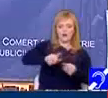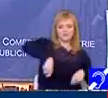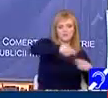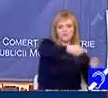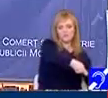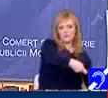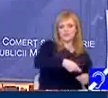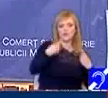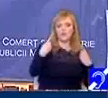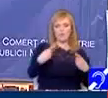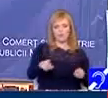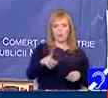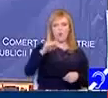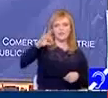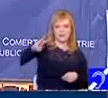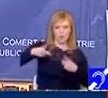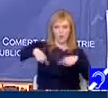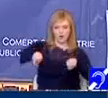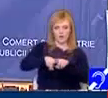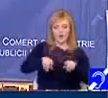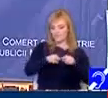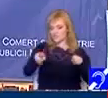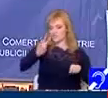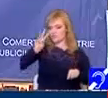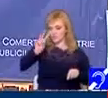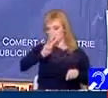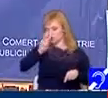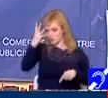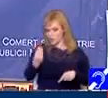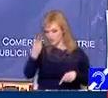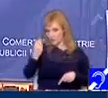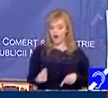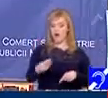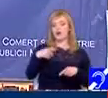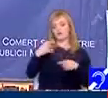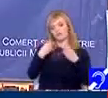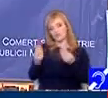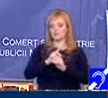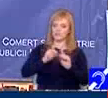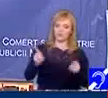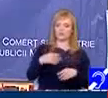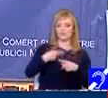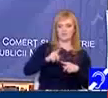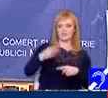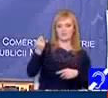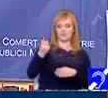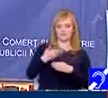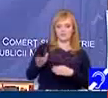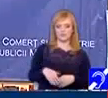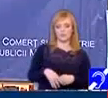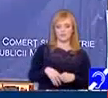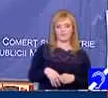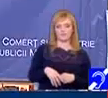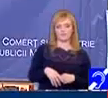cale electronică la ODIM, ODIM le analizează și în timp de 3 zile dă răspuns pentru a emite sau nu garanții financiare. Ca și termen, deci vorbim